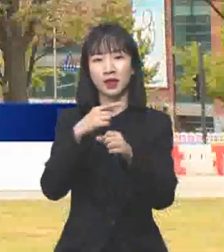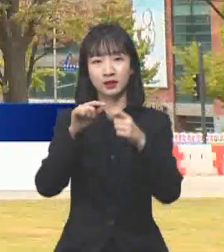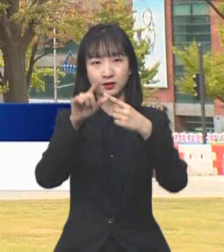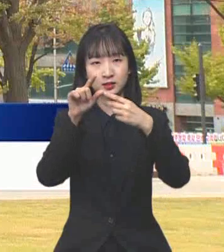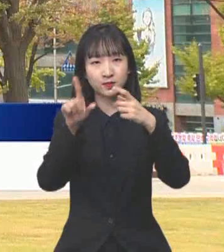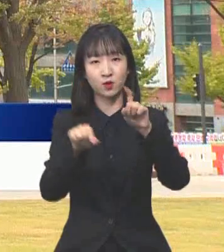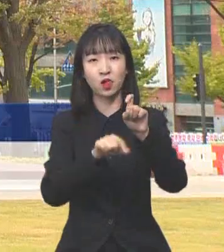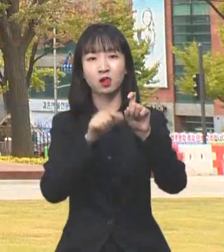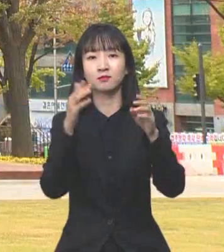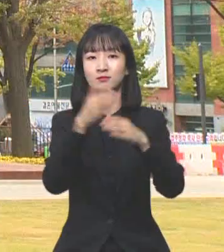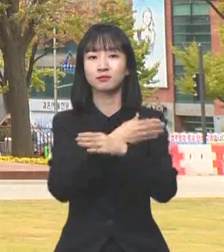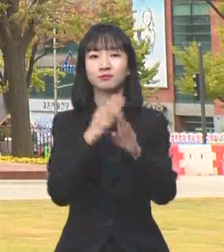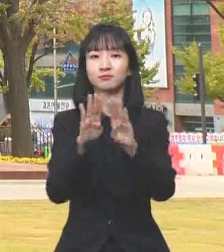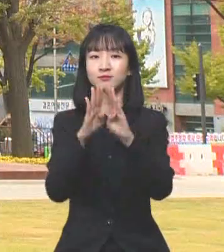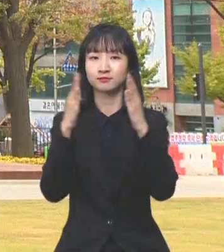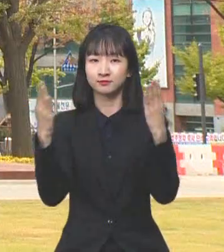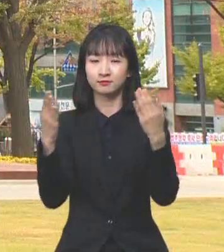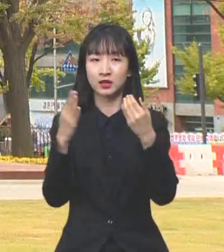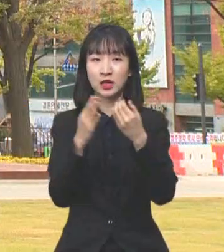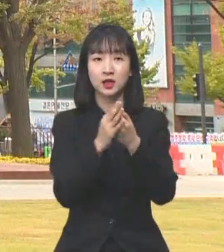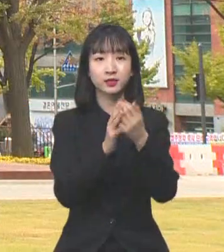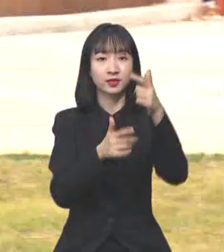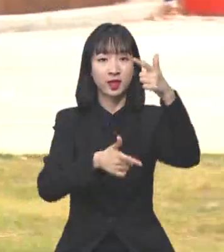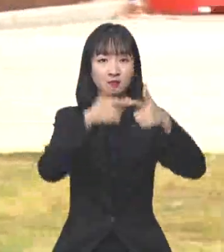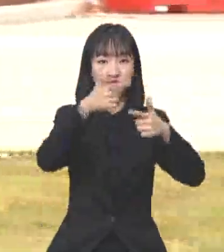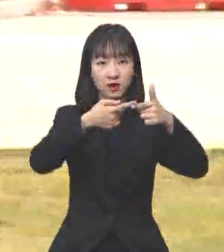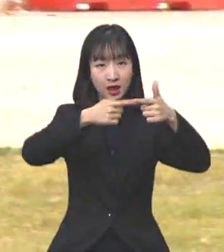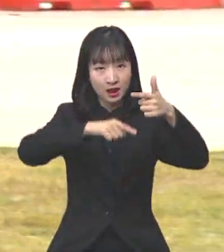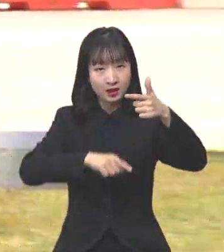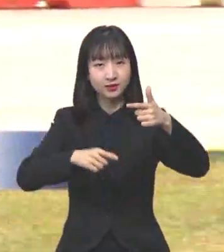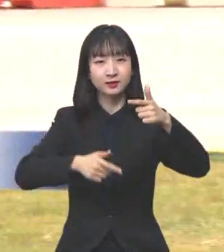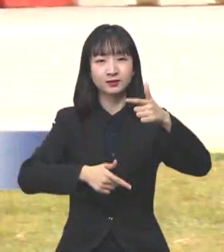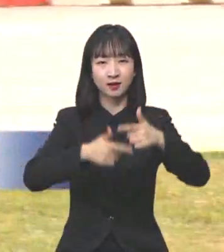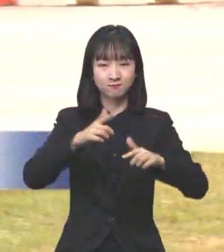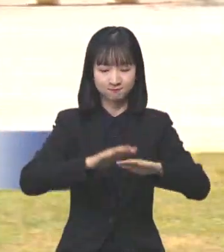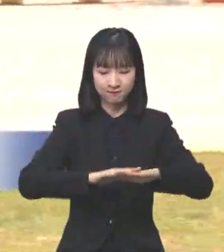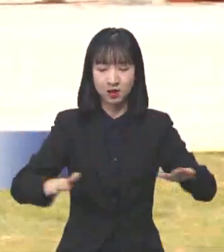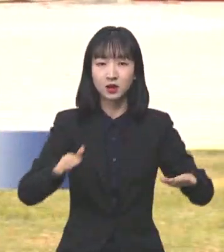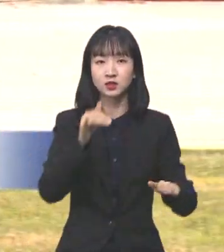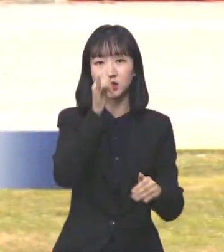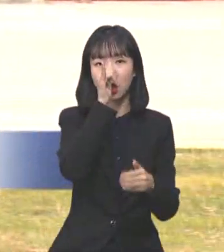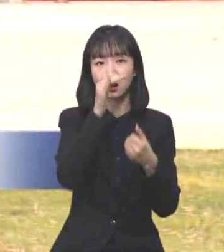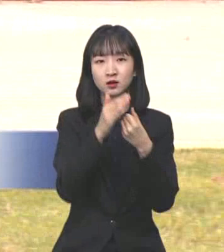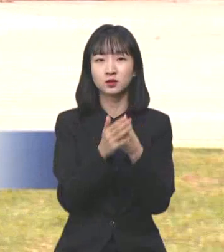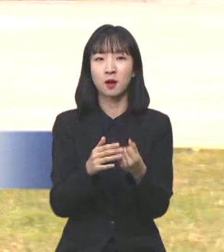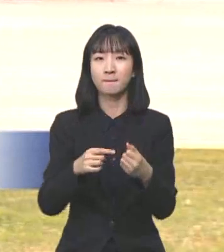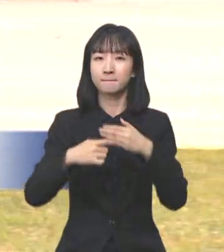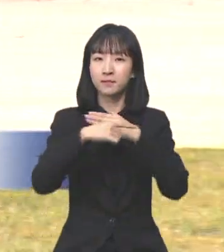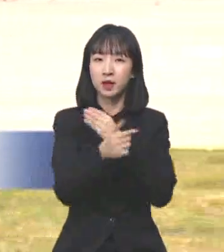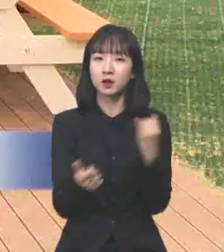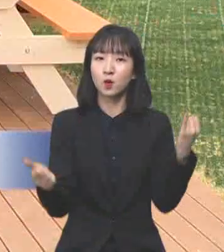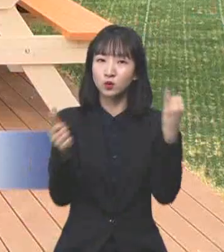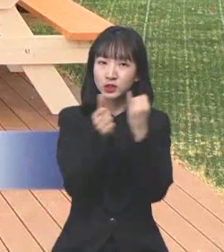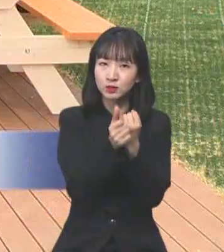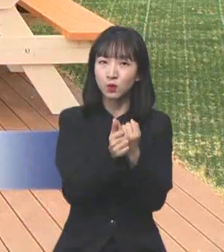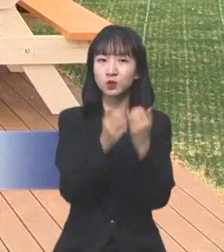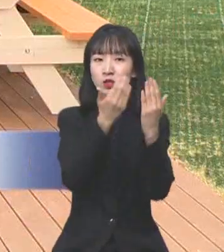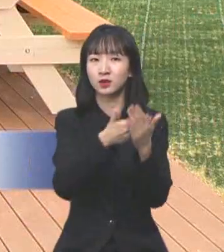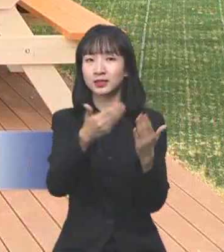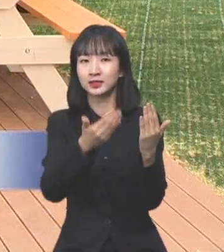은행 나고 밑엔 데크를 깔아 야외 결혼식과 전시회 문화체육 행사를 열 수 있도록 꾸몄습니다